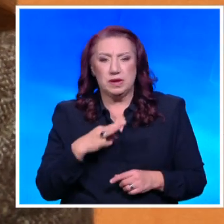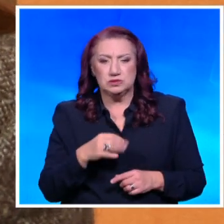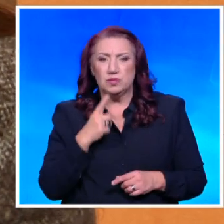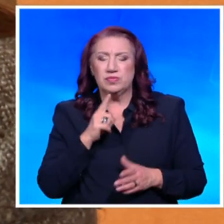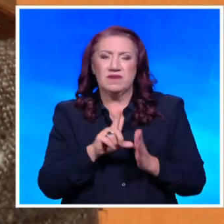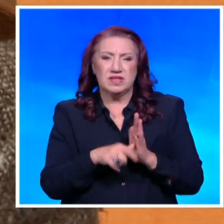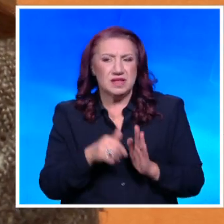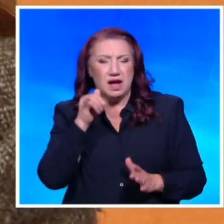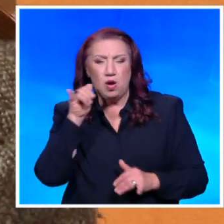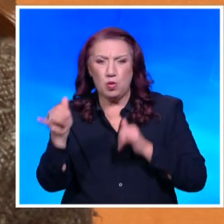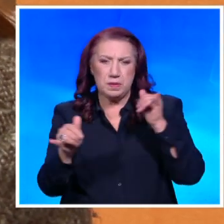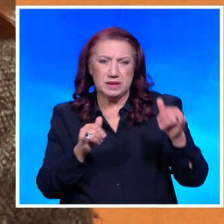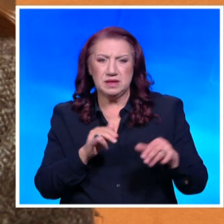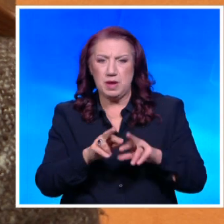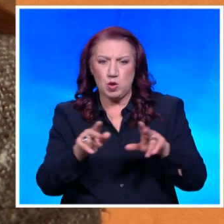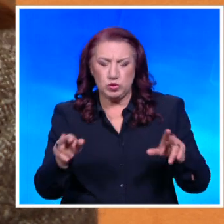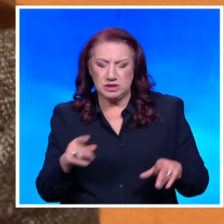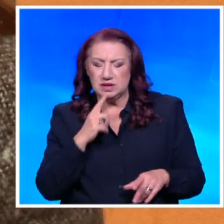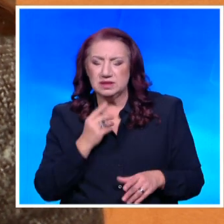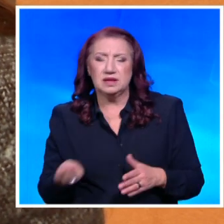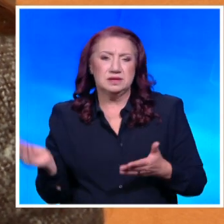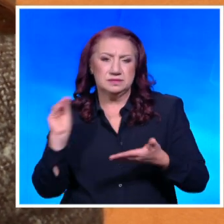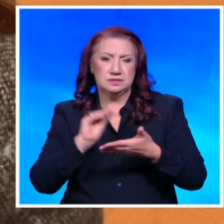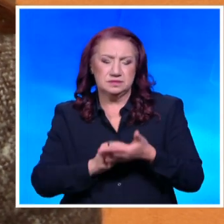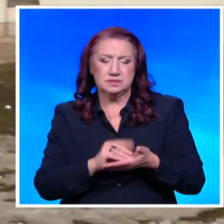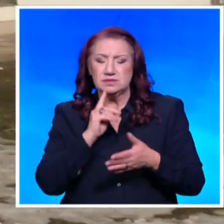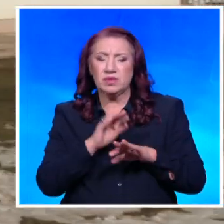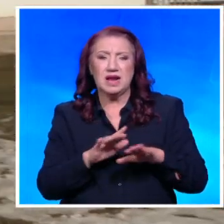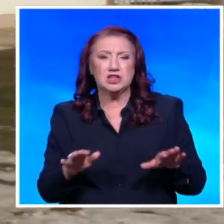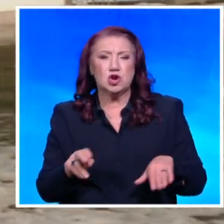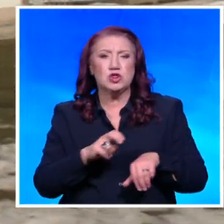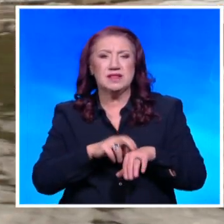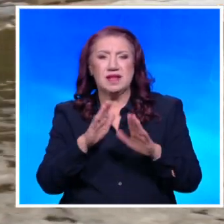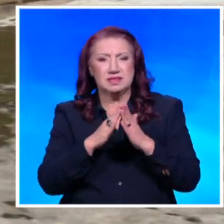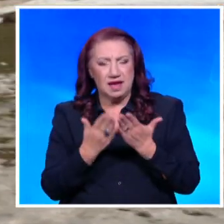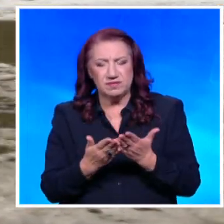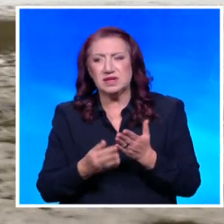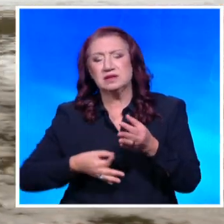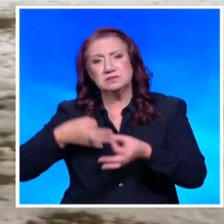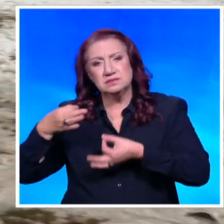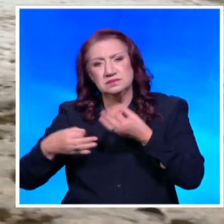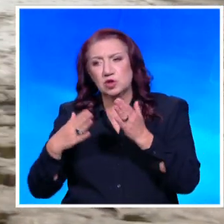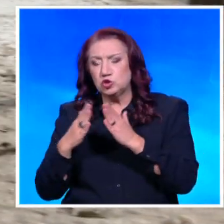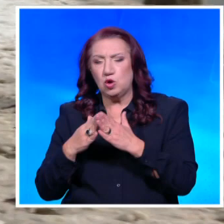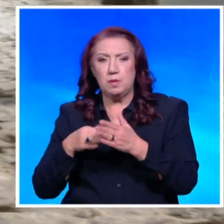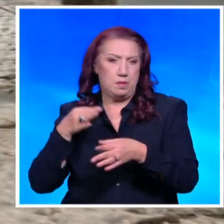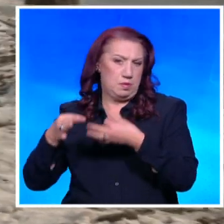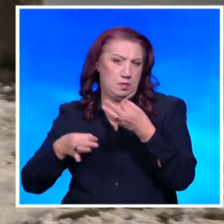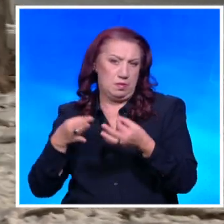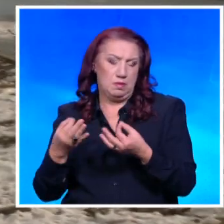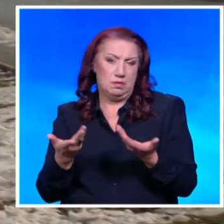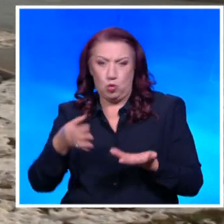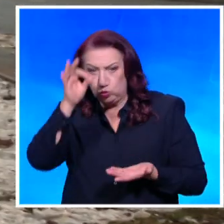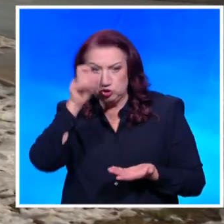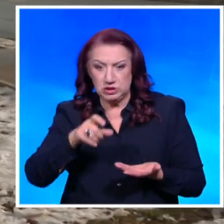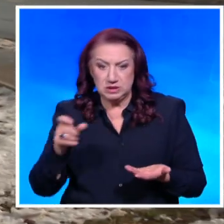родителите, пуснахме съобщение в електронния дневник да поговорят със своите ученици. Още същия ден шофьорът е задържан за 24 часа, които